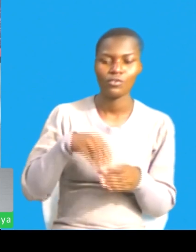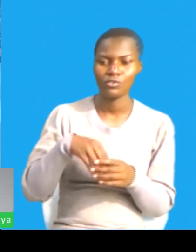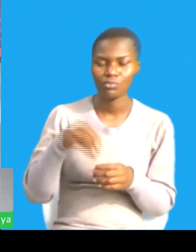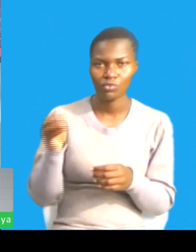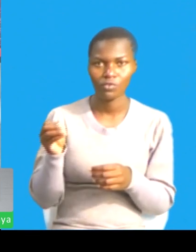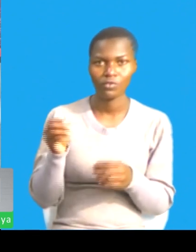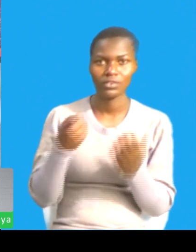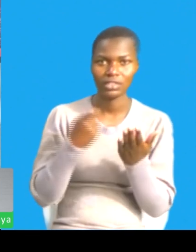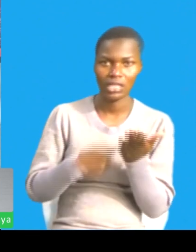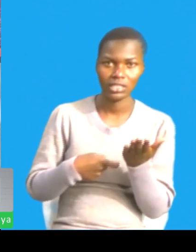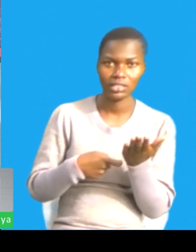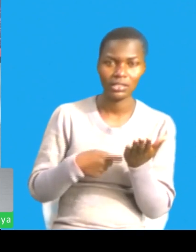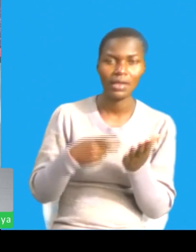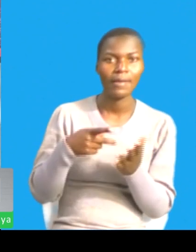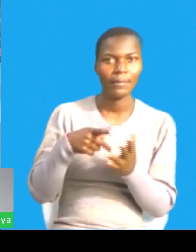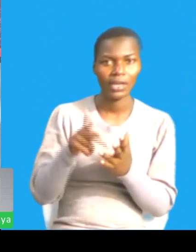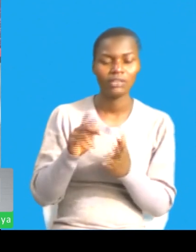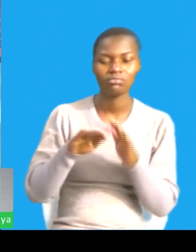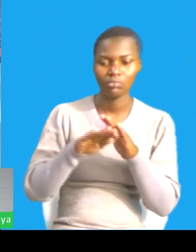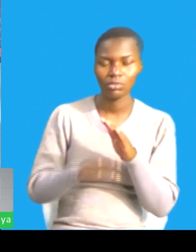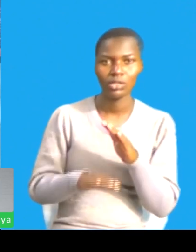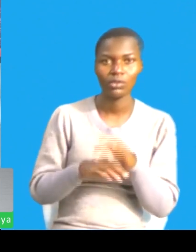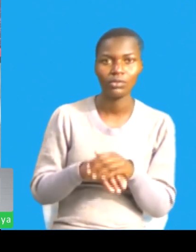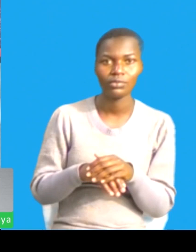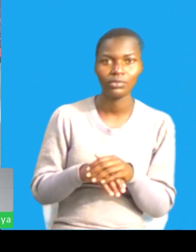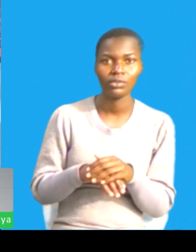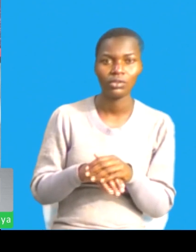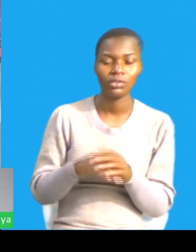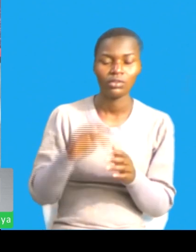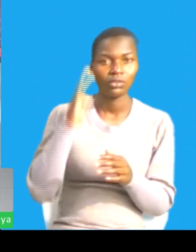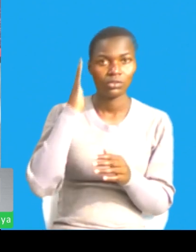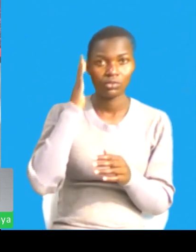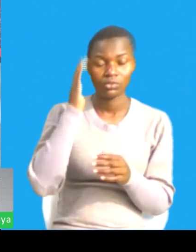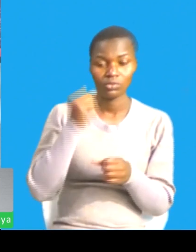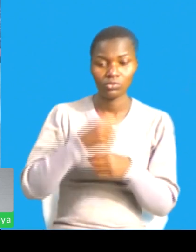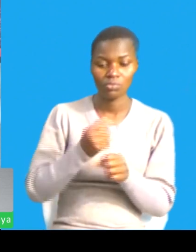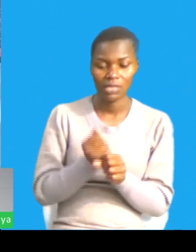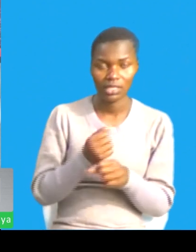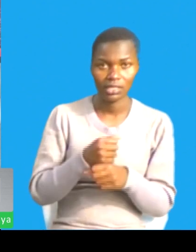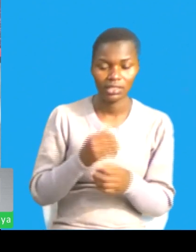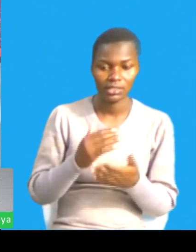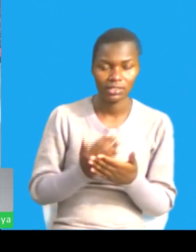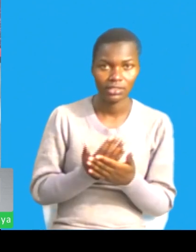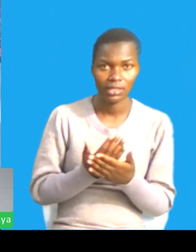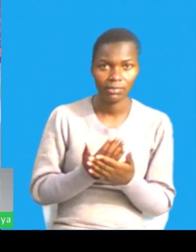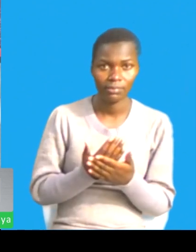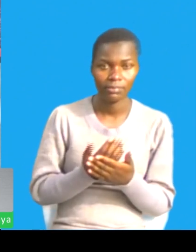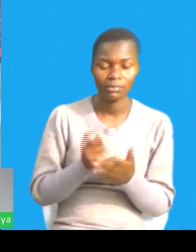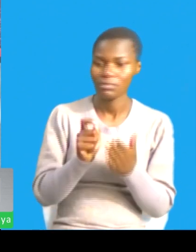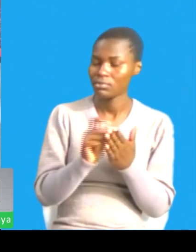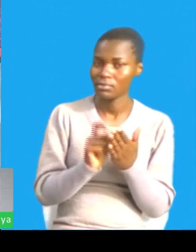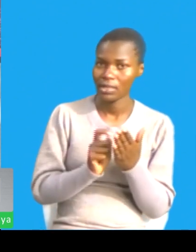taxes, bei itarudi chini. Unajua nyinyi mlitengeneza mswada. You made some kind of